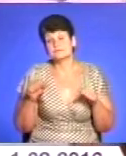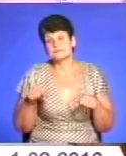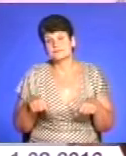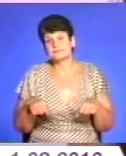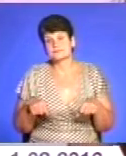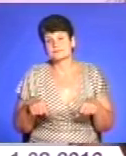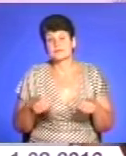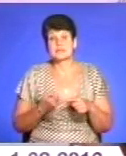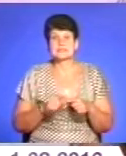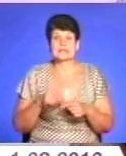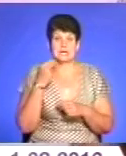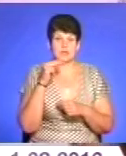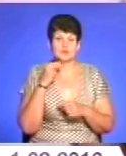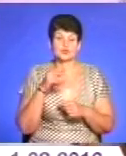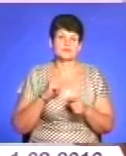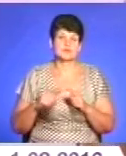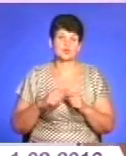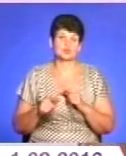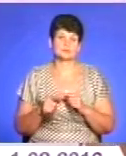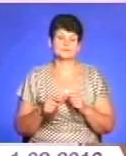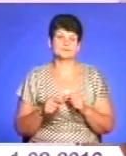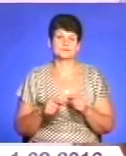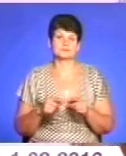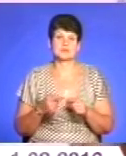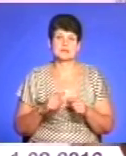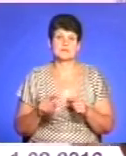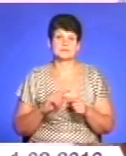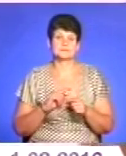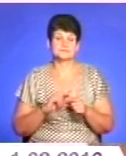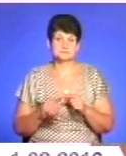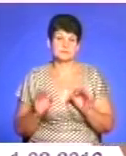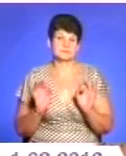щоб в швидшому темпі це все прискорити і нормально створити.